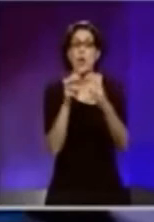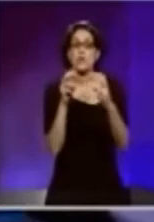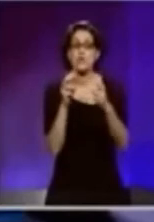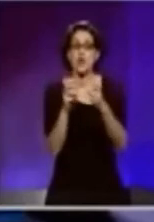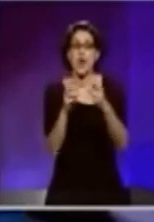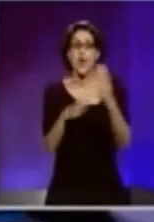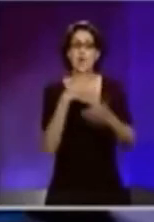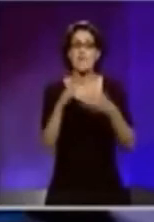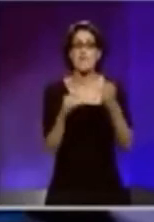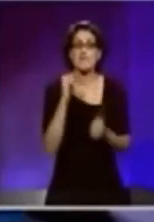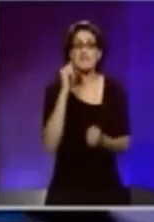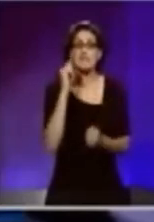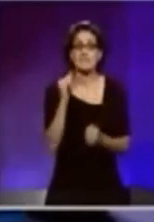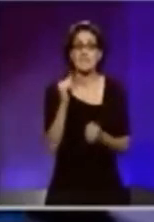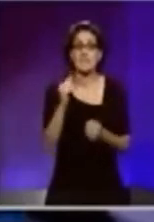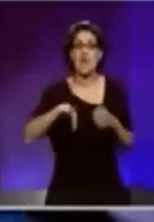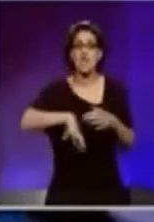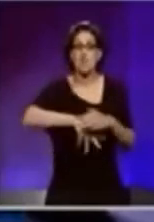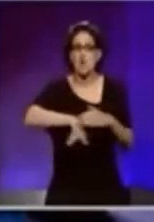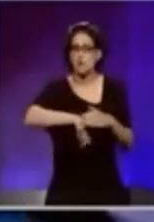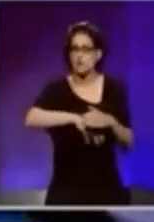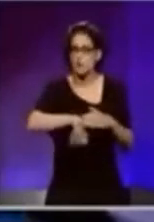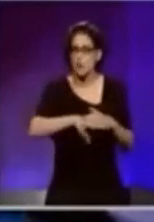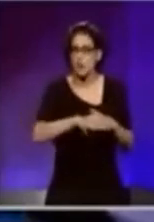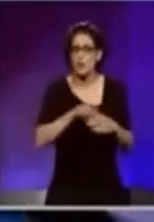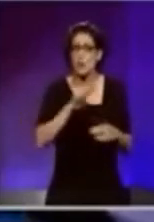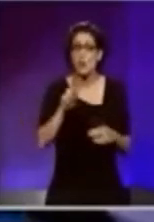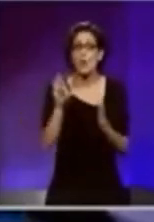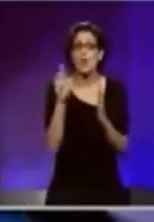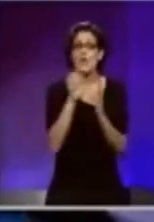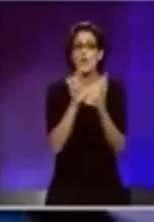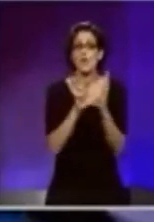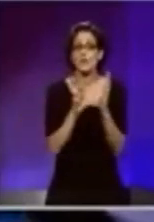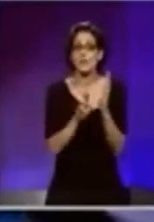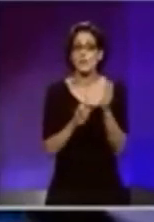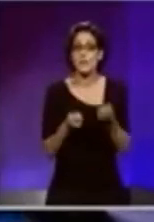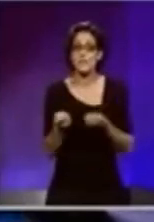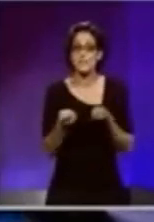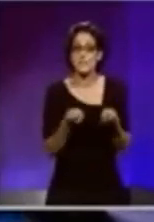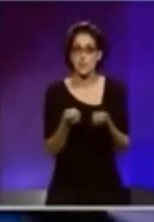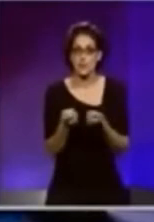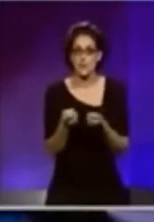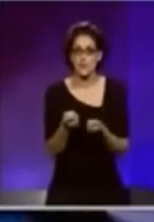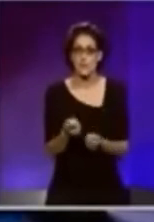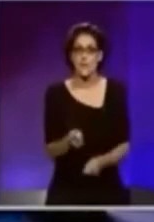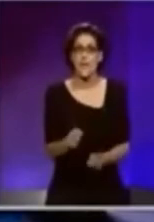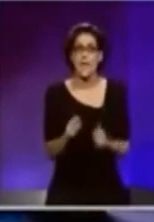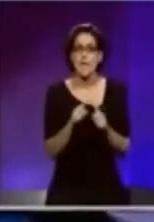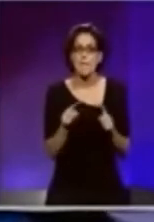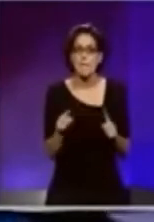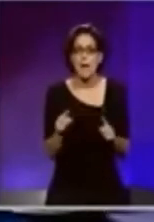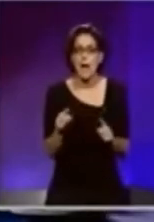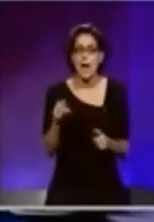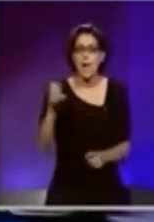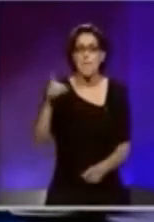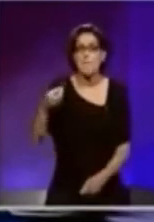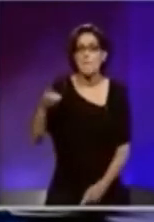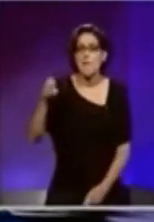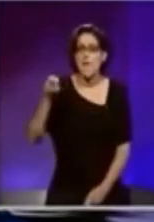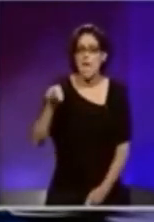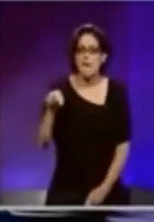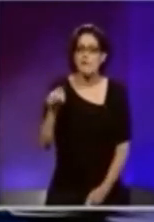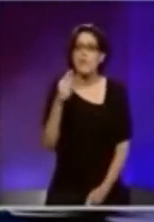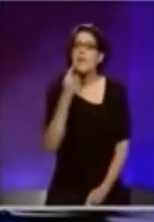u guanki kontra l-irregulari tagjet amministrativi. Pero il-rappresentanti tal-partij tla-Borista muħxankom